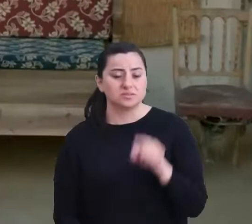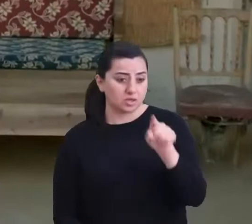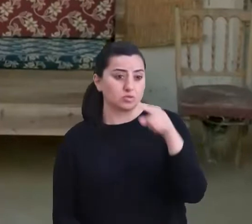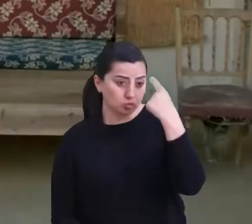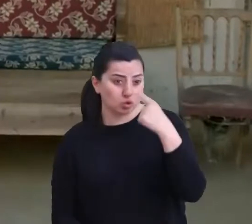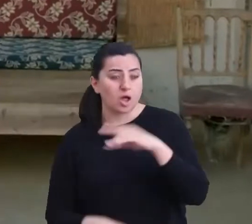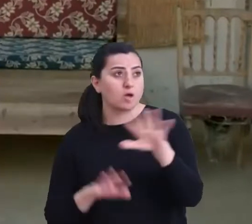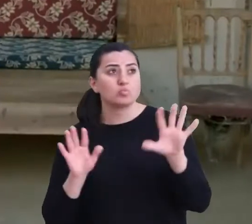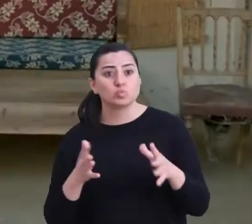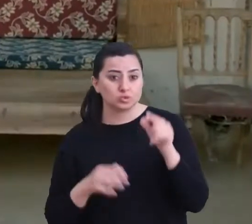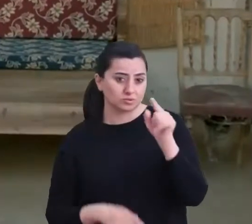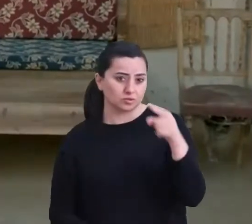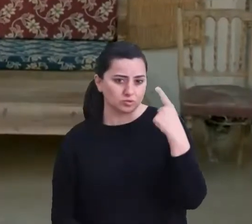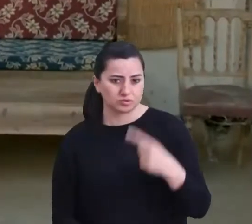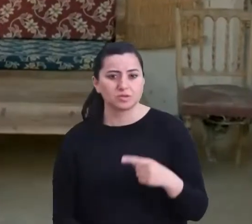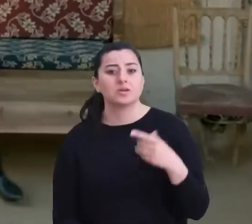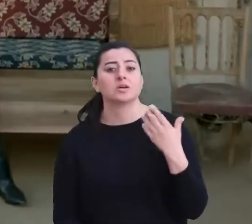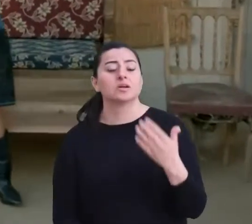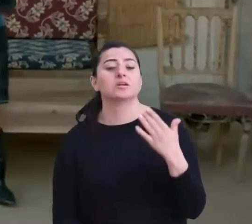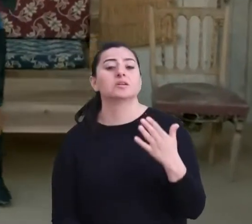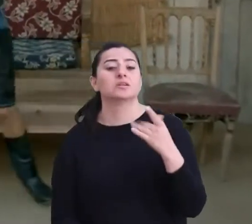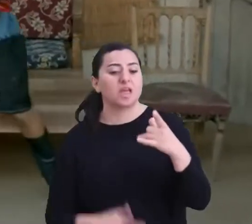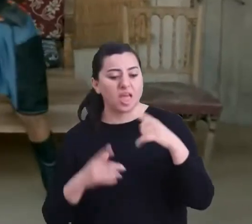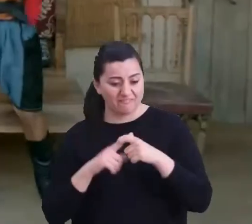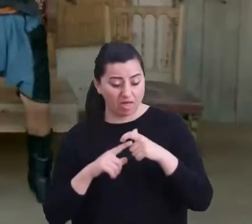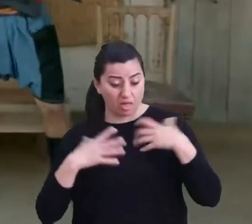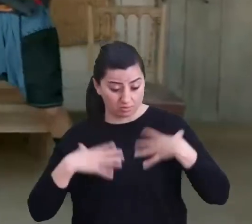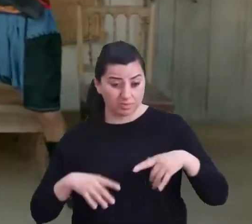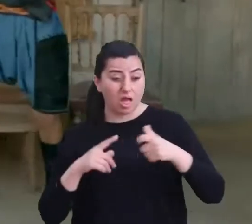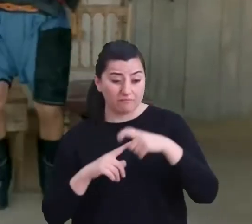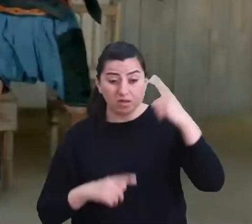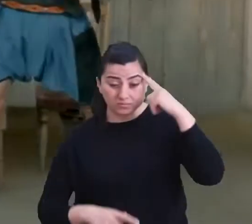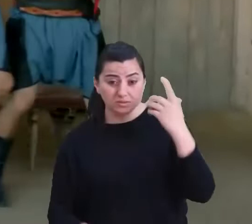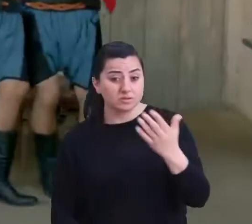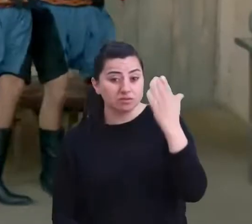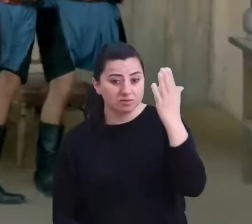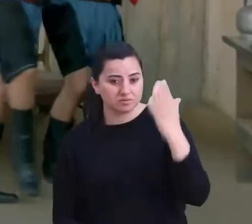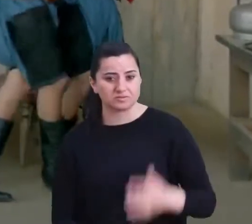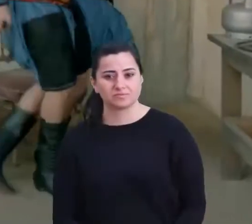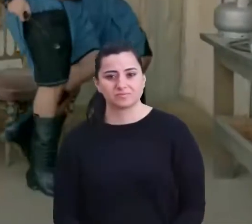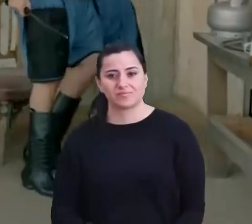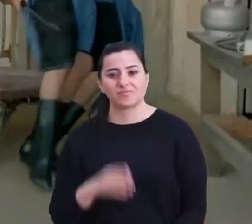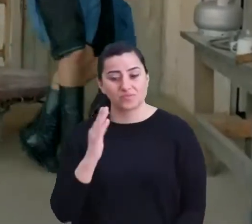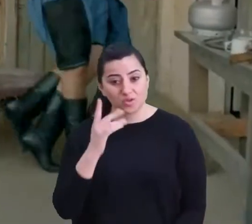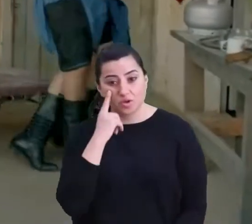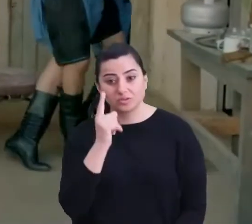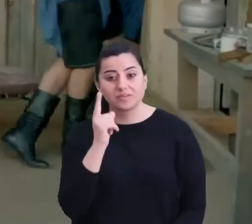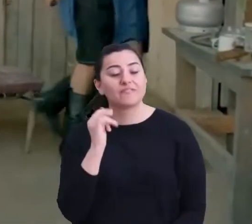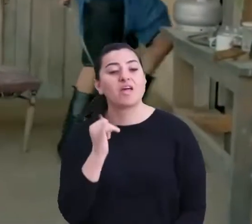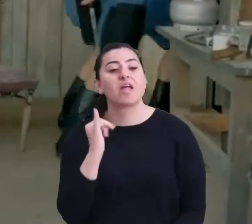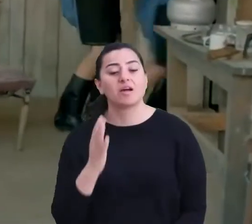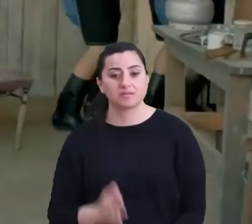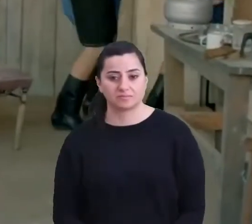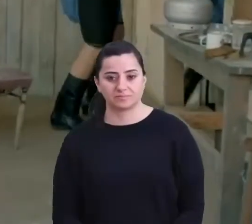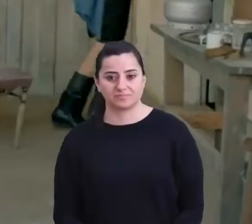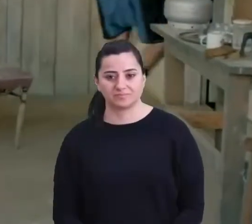mi buraların havası bozulmuş Sığma Efe? Efe kıyafeti giydin diye kendini Efe mi zannediyorsun lan artist? Bekleyin be. Utaklığına tüpürürüm lan senin